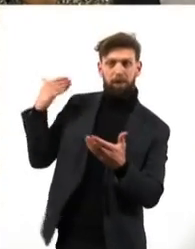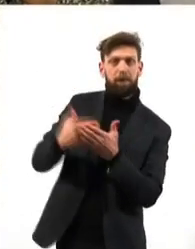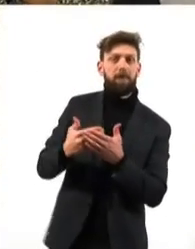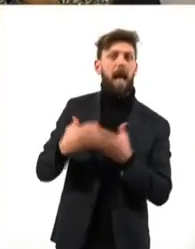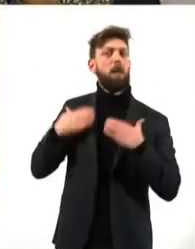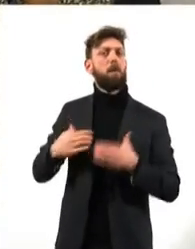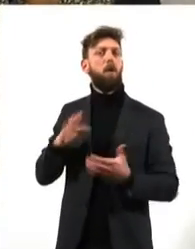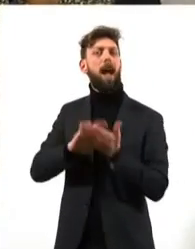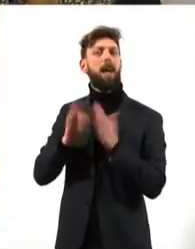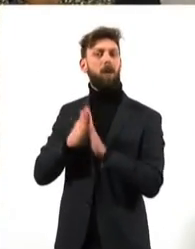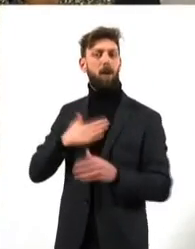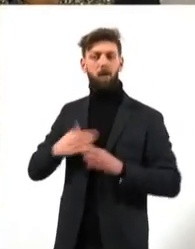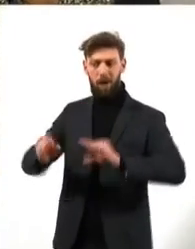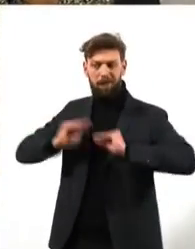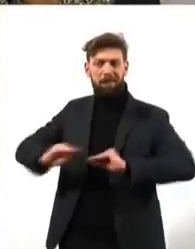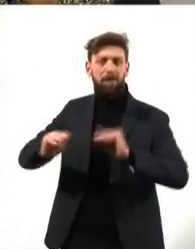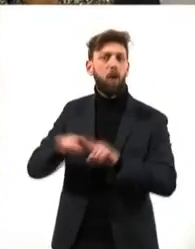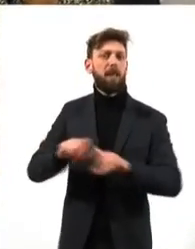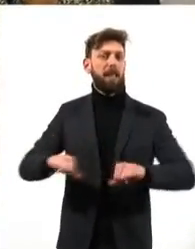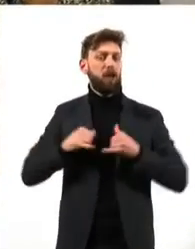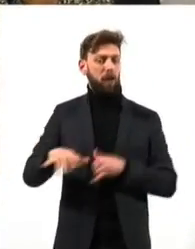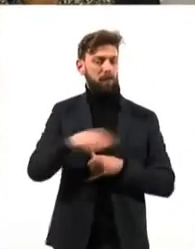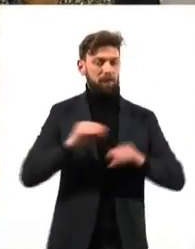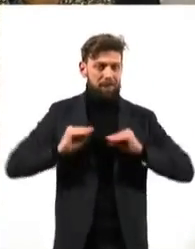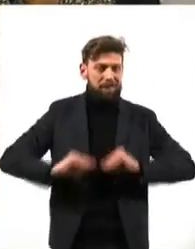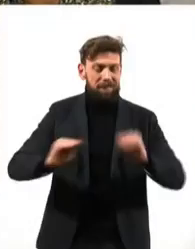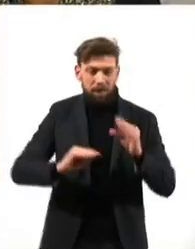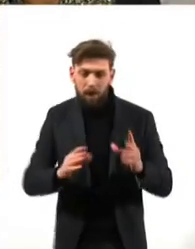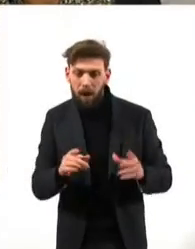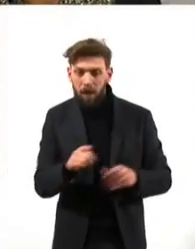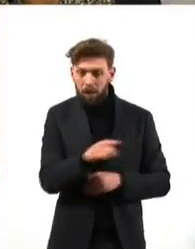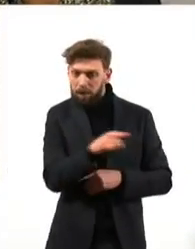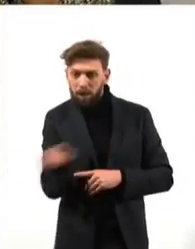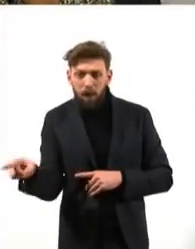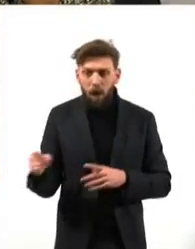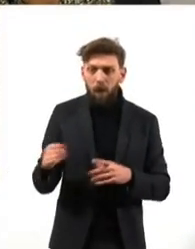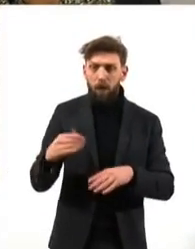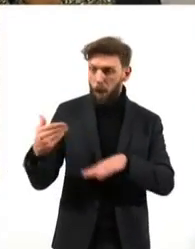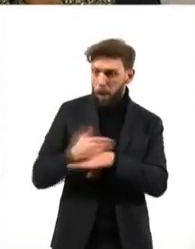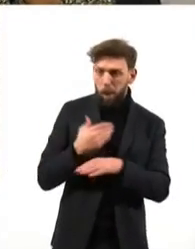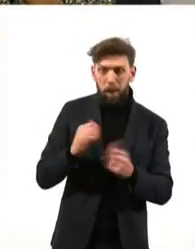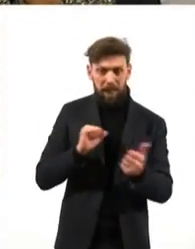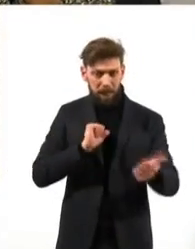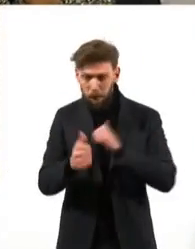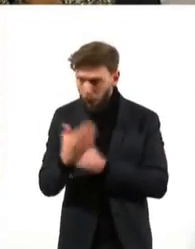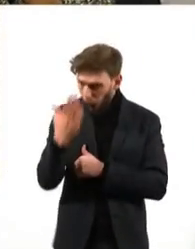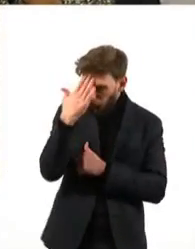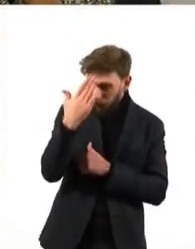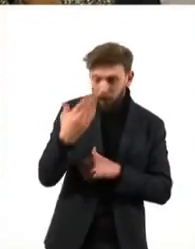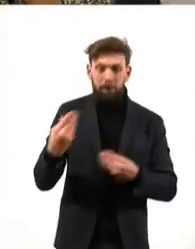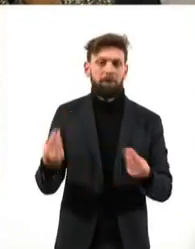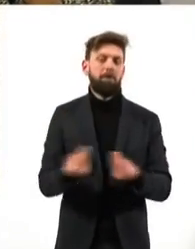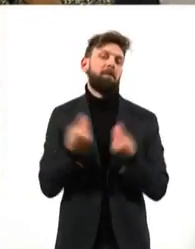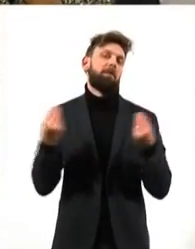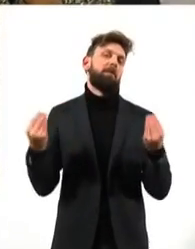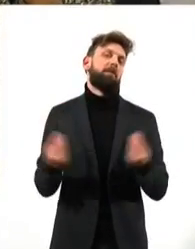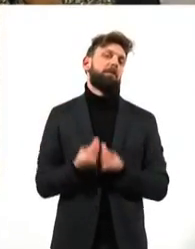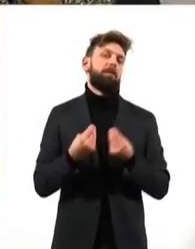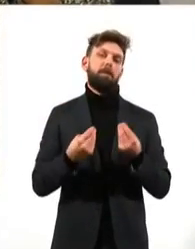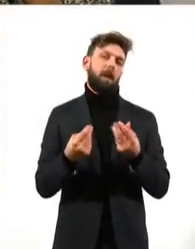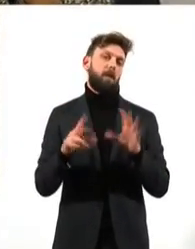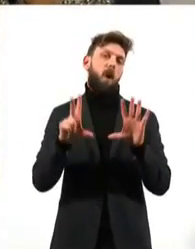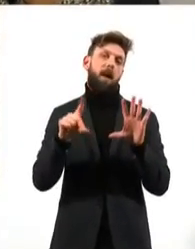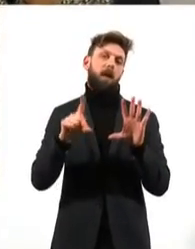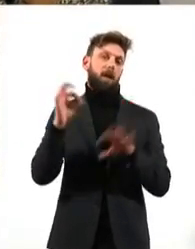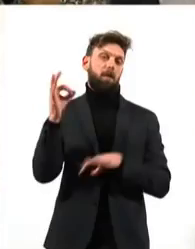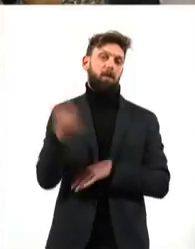des jeunes que je fréquente pour savoir s'ils avaient connaissance de ce passeport. Malheureusement, 80% des personnes ne le